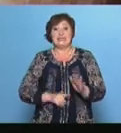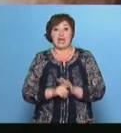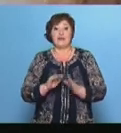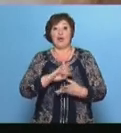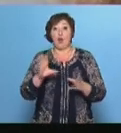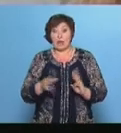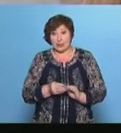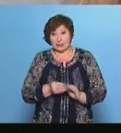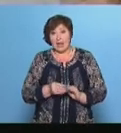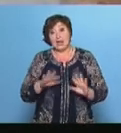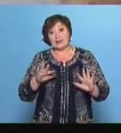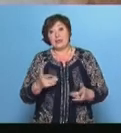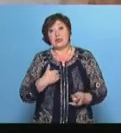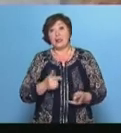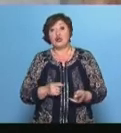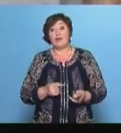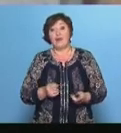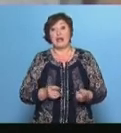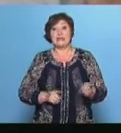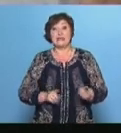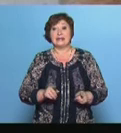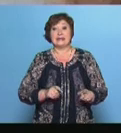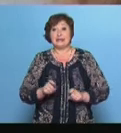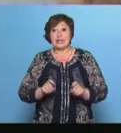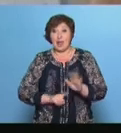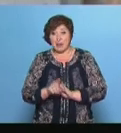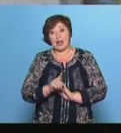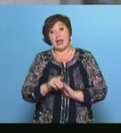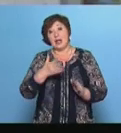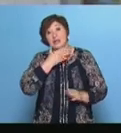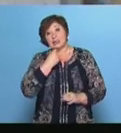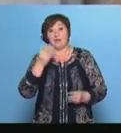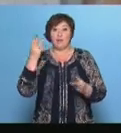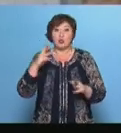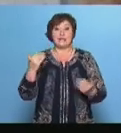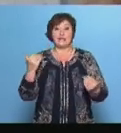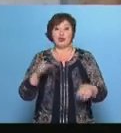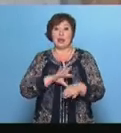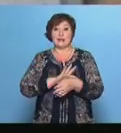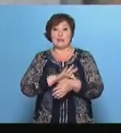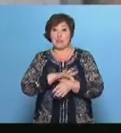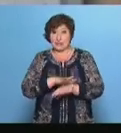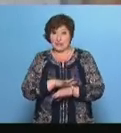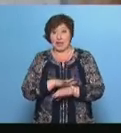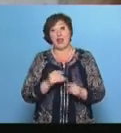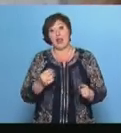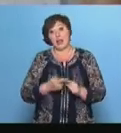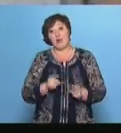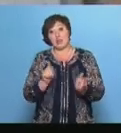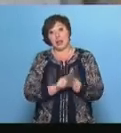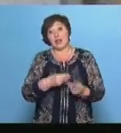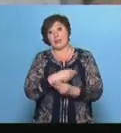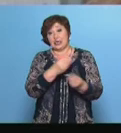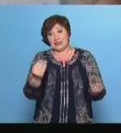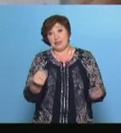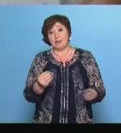браслет с логотипом нашего забега. Красивый и модный сейчас аксессуар. И мы обязательно выдадим каждому участнику